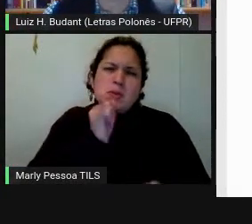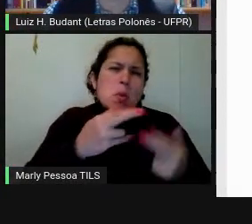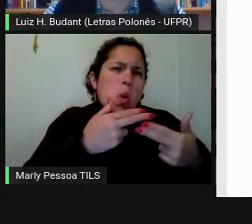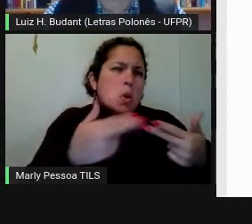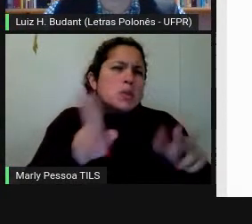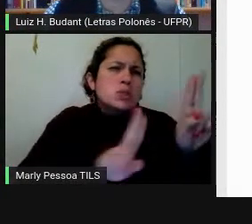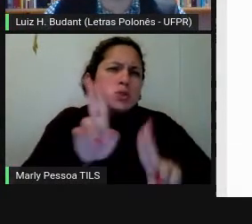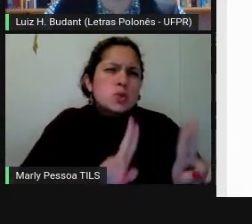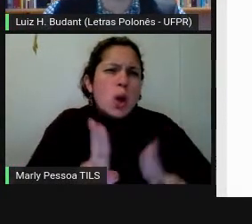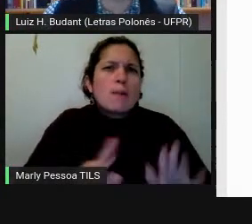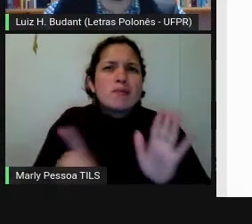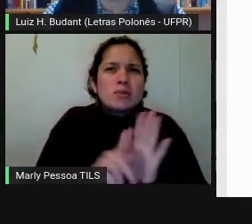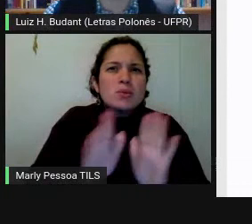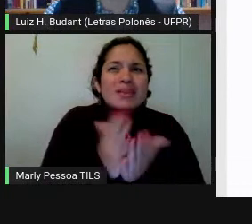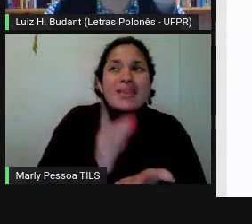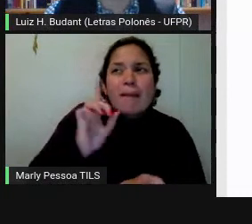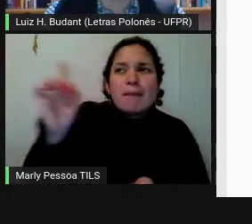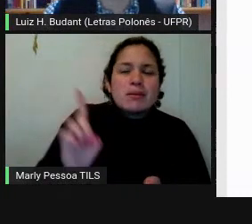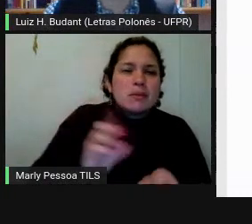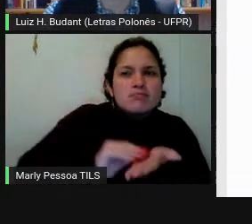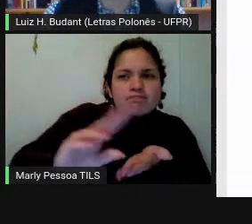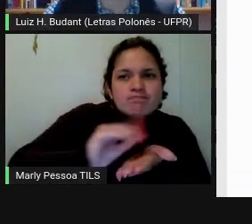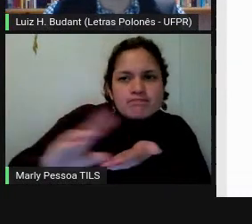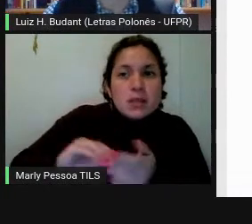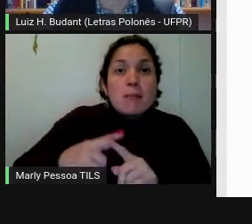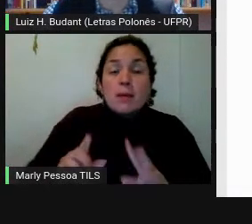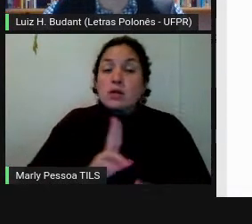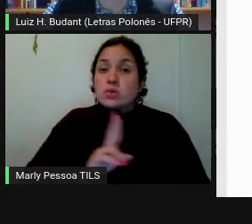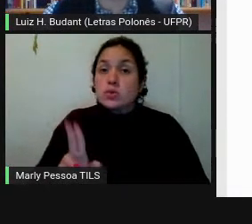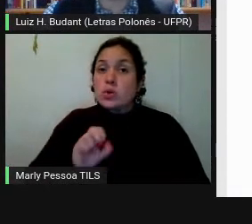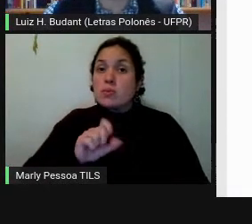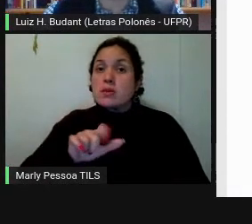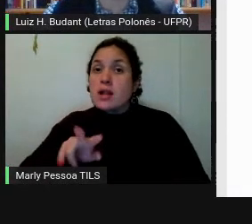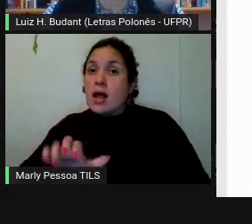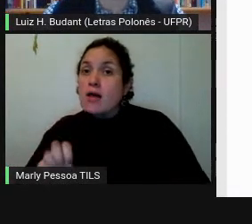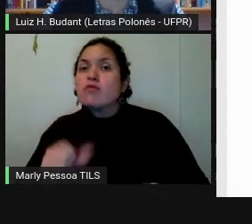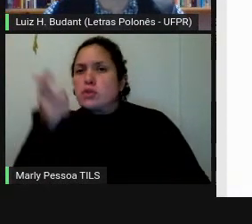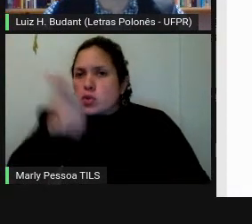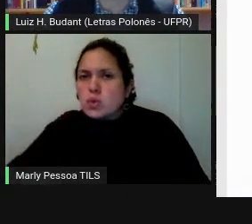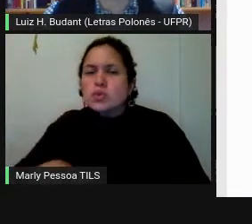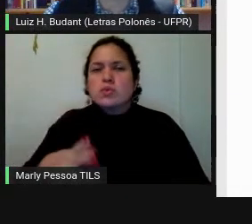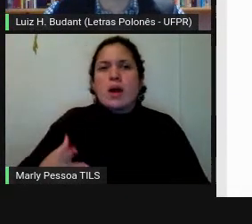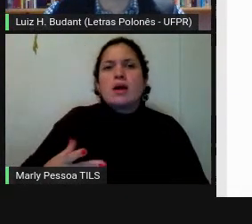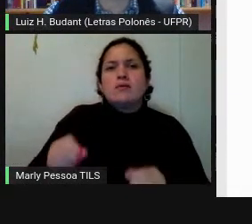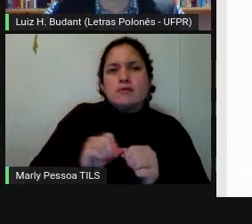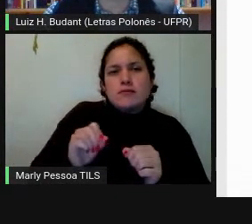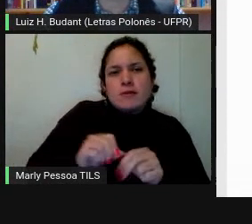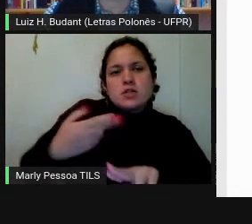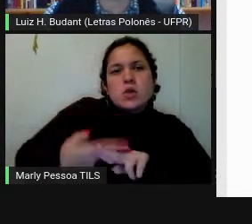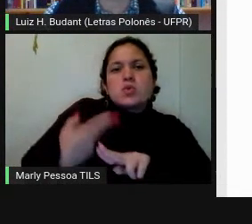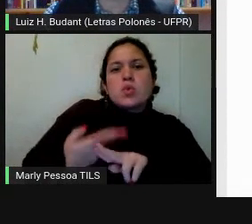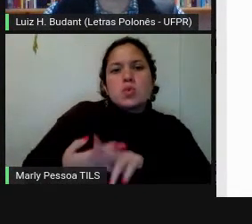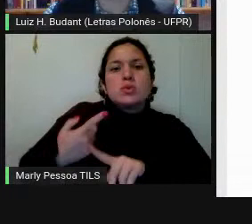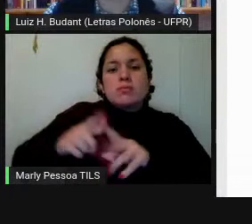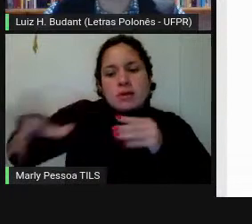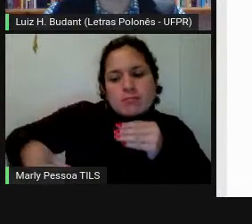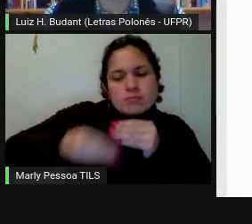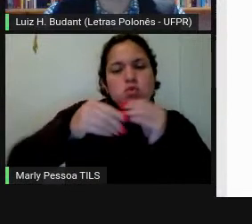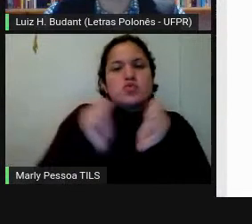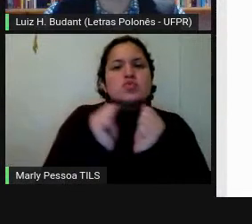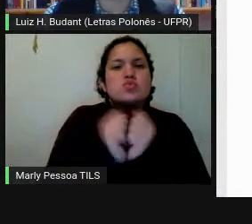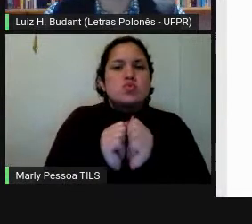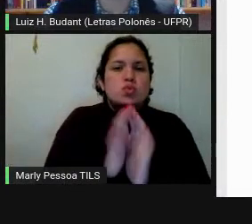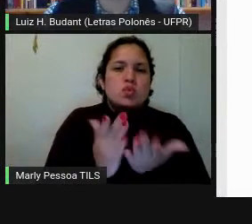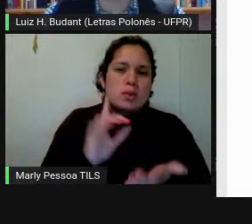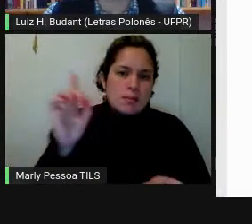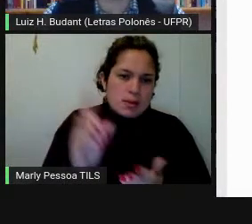embora os sobrenomes, os nomes eslavos, eles continuassem presentes. To były imiona